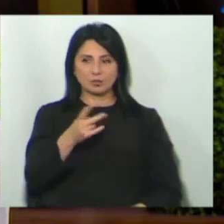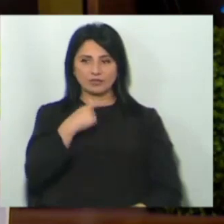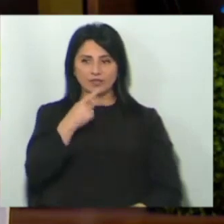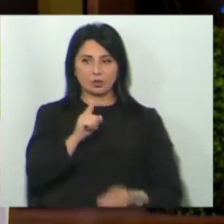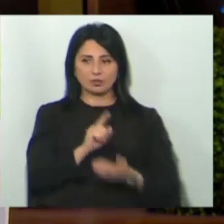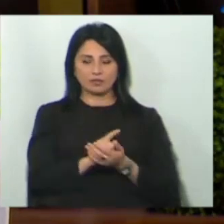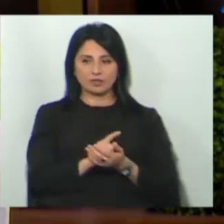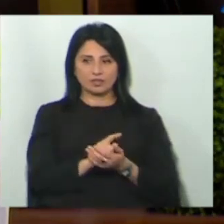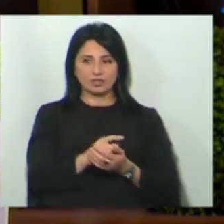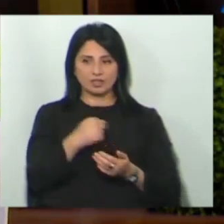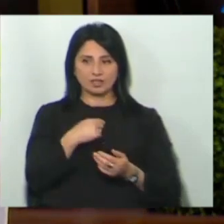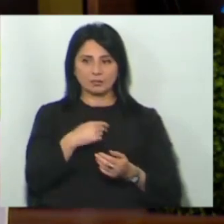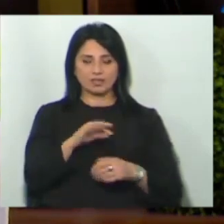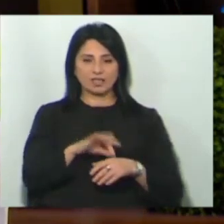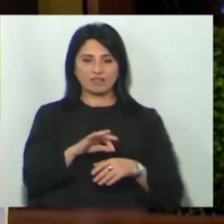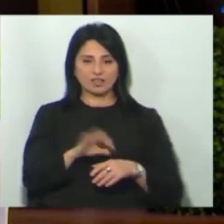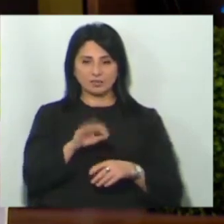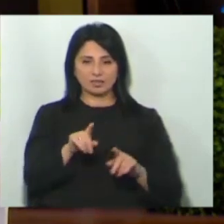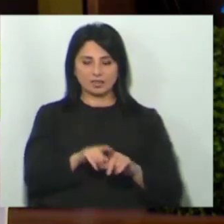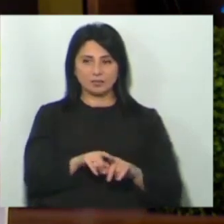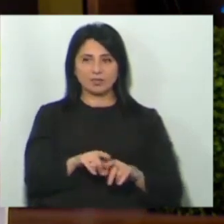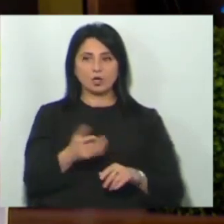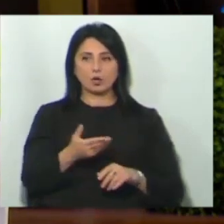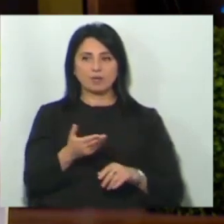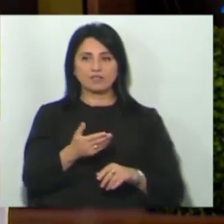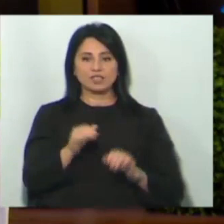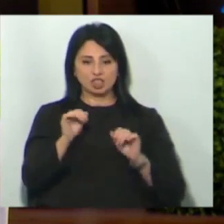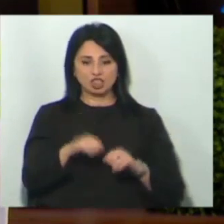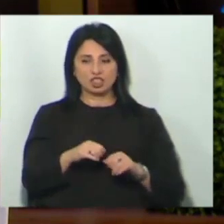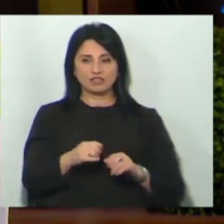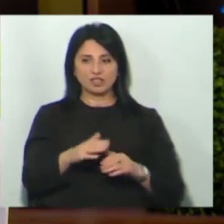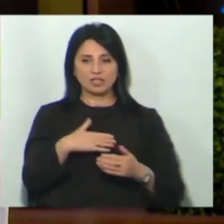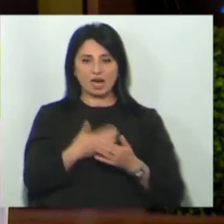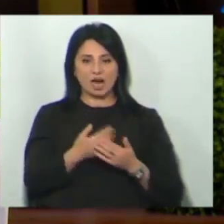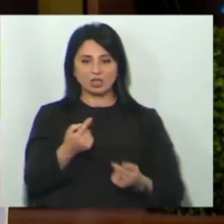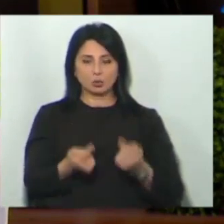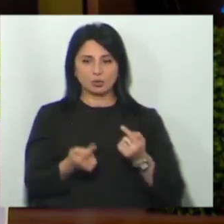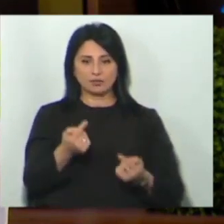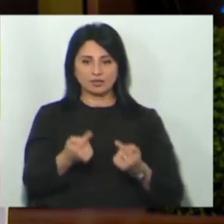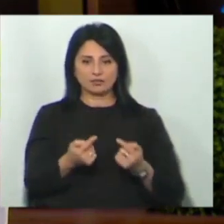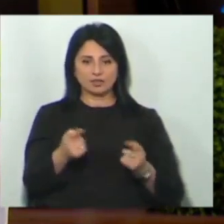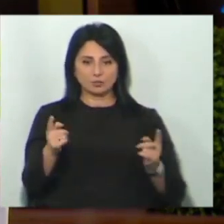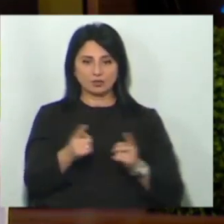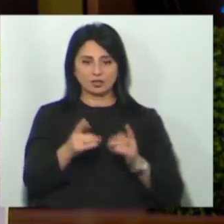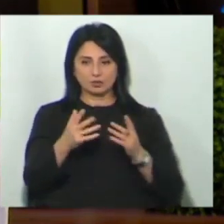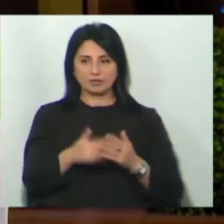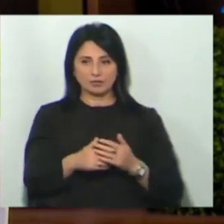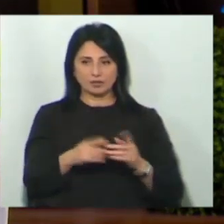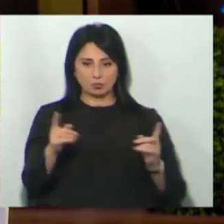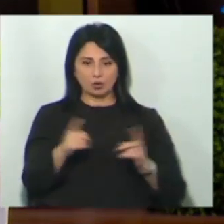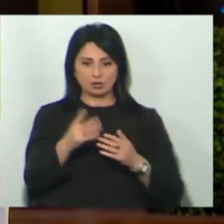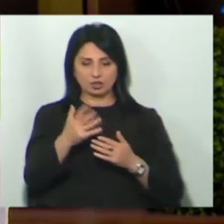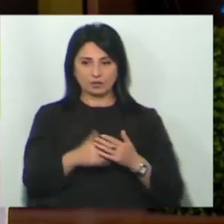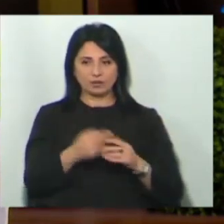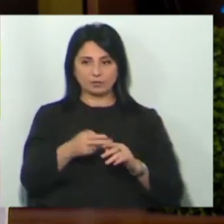ვთქვა აუცილებლად ჩემ დერმატოლოგიურ დაავადებებზედაც, რომელიც შეიძლება გააქტიურდეს. Მოდით მოკლედ ჩამოვთვალოთ. Complet